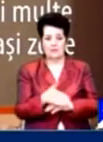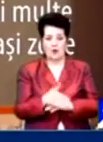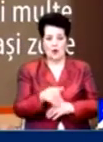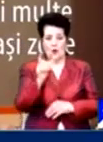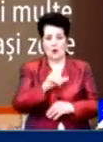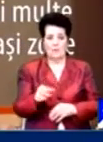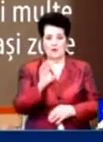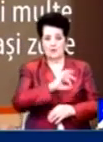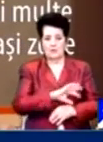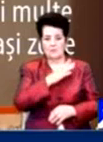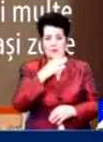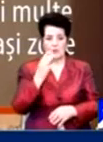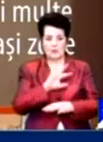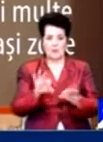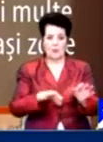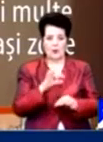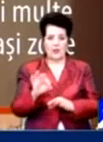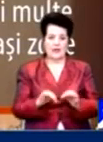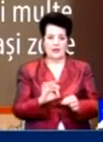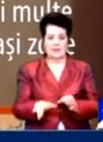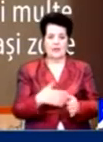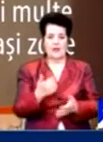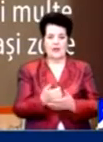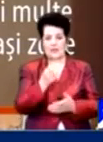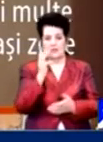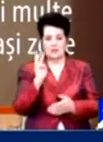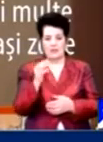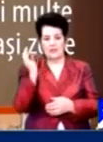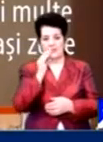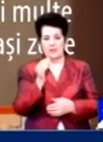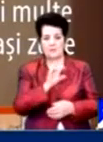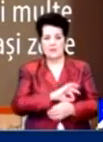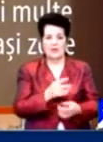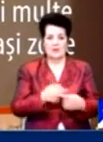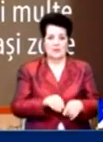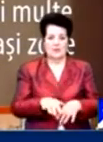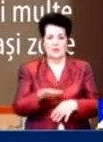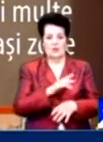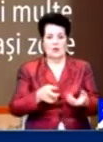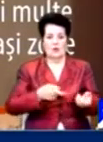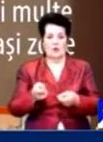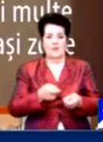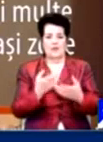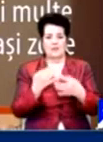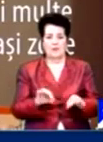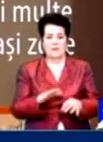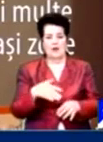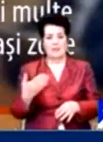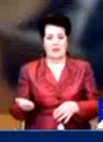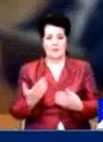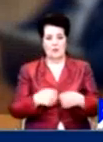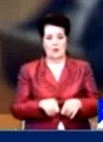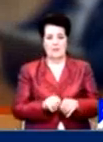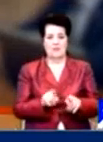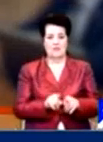Oamenii au beneficiat de mai multe proiecte, iar regiunea transnistreană a beneficiat de aceleași zone de comerț liber ca Malul Drept. Cu toate